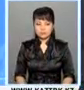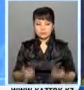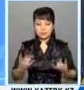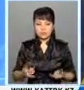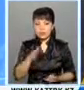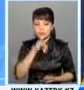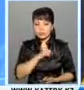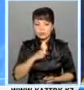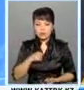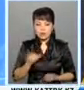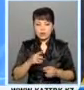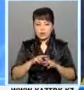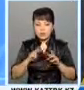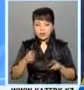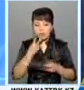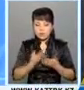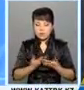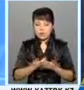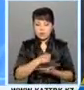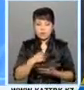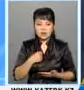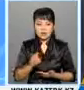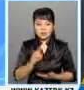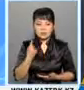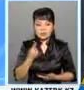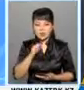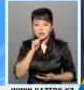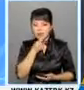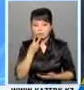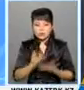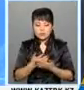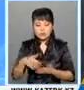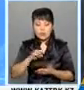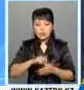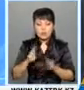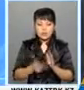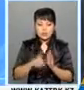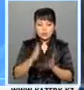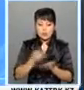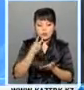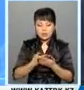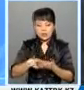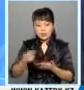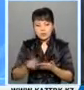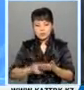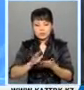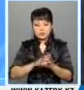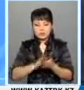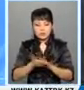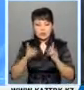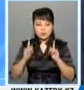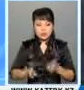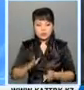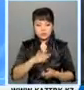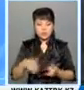Қазірдің өзінде бірыңғай экономикалық кеңістіктің аясында үш елдің 17 келісімге қол қойғанын білеміз. Егер Еуразиялық экономикалық одақ құрылатын болса,